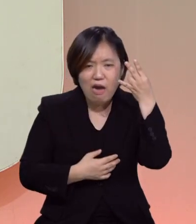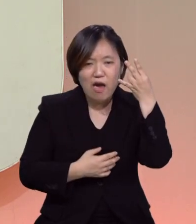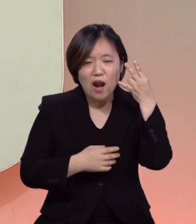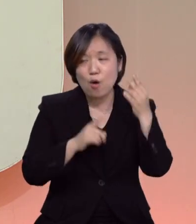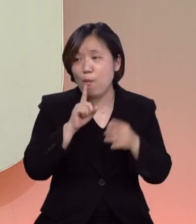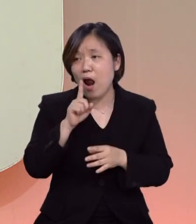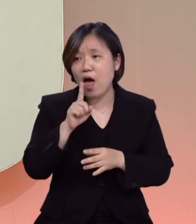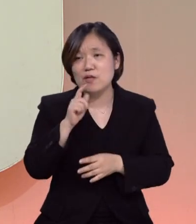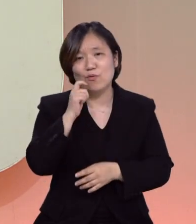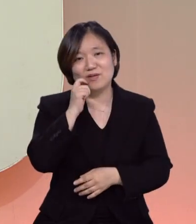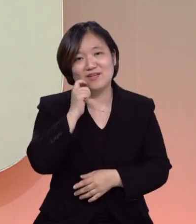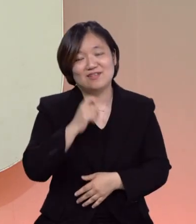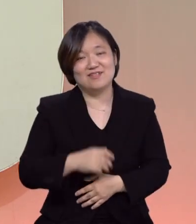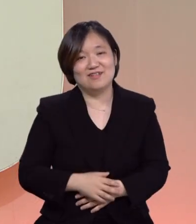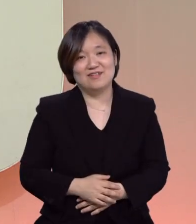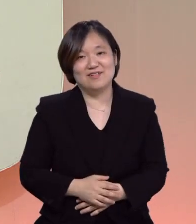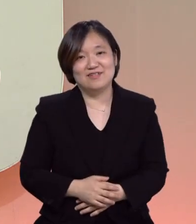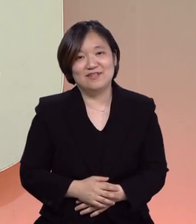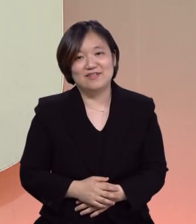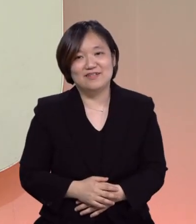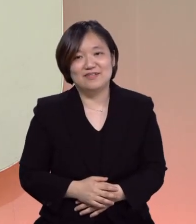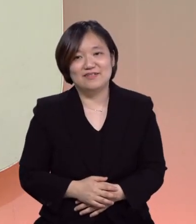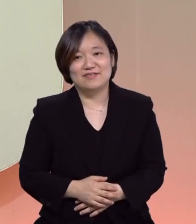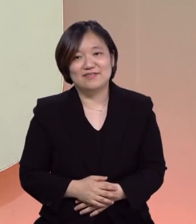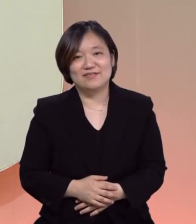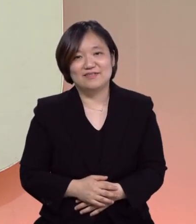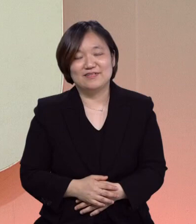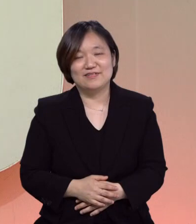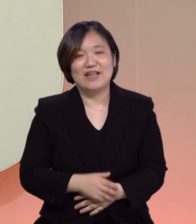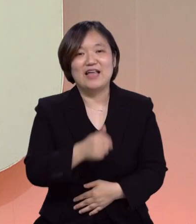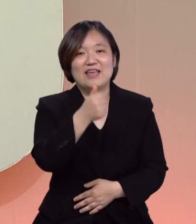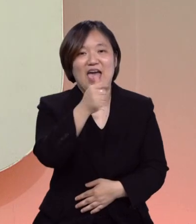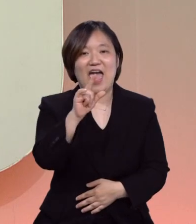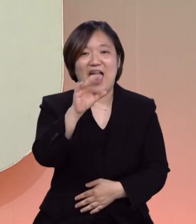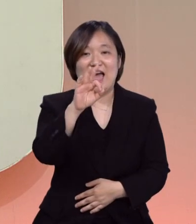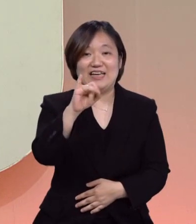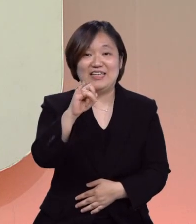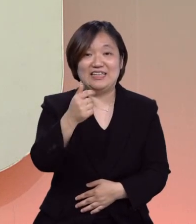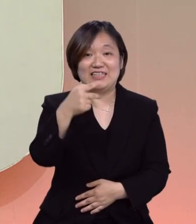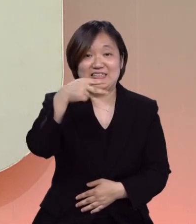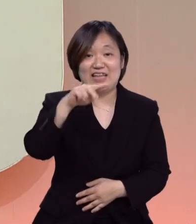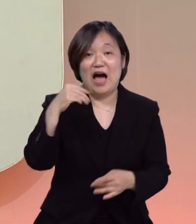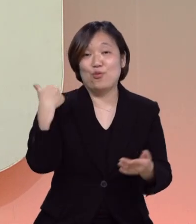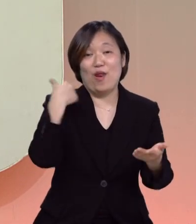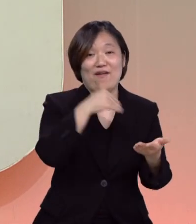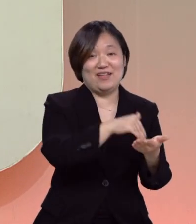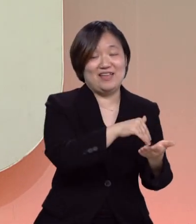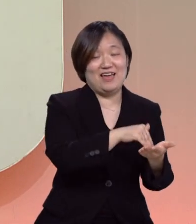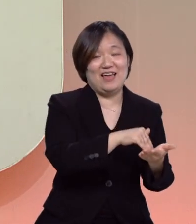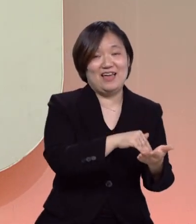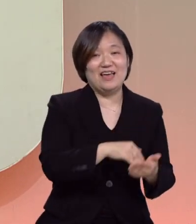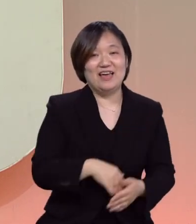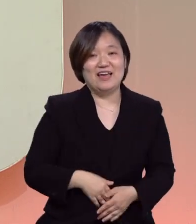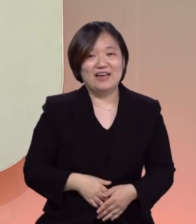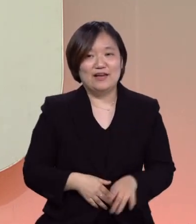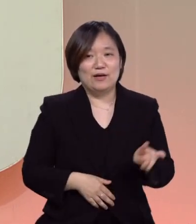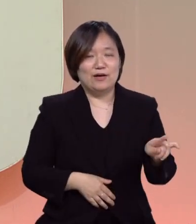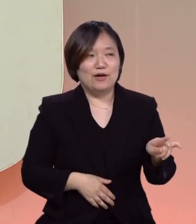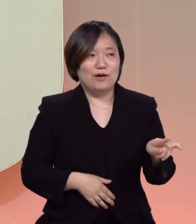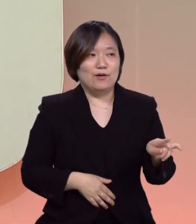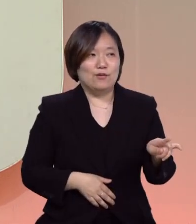대답을 못하고 어쨌거나 다시 해인사 극락전으로 돌아오셨는데 해인사